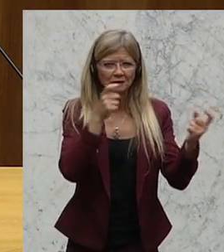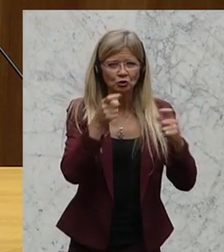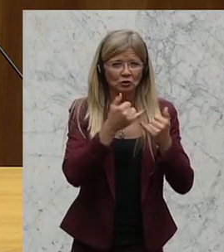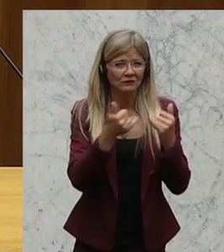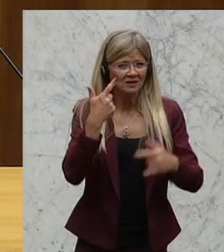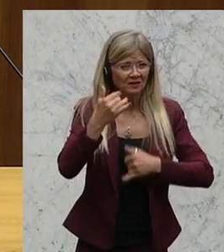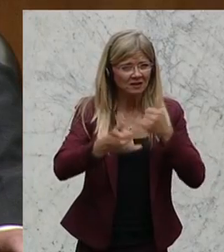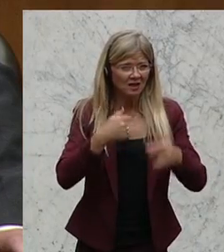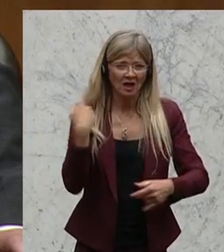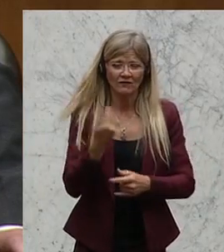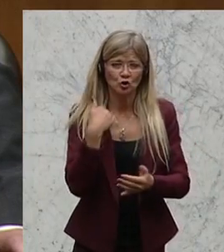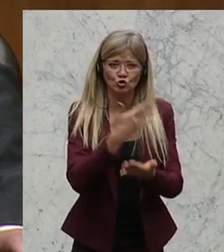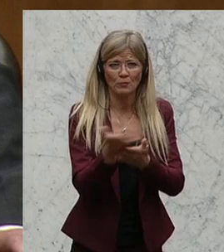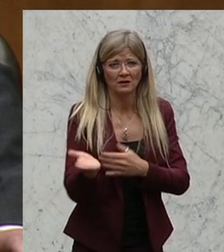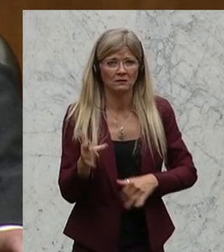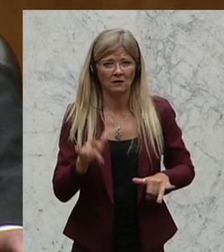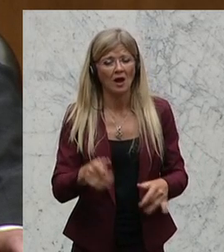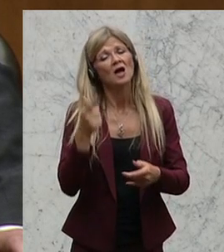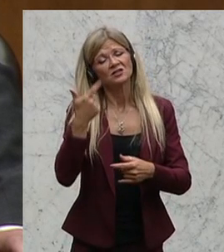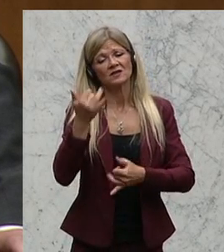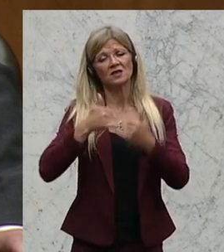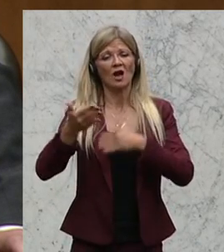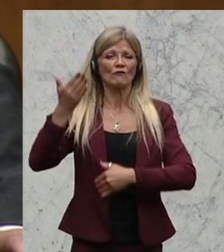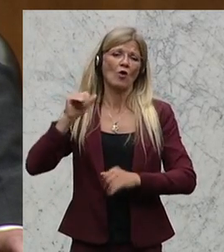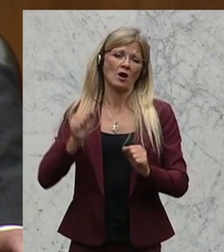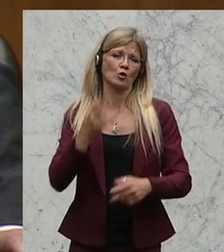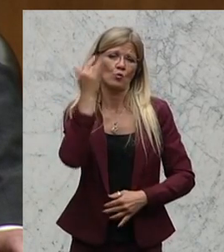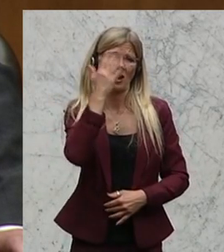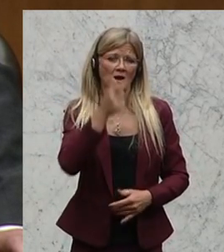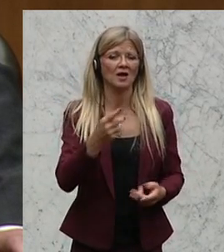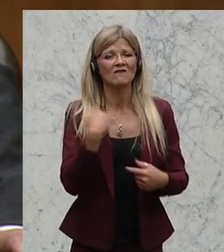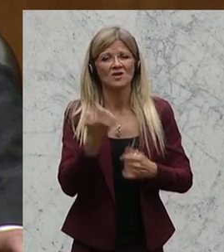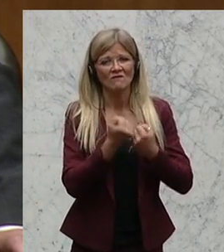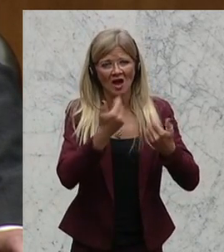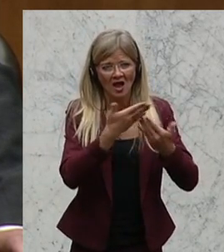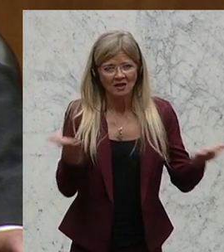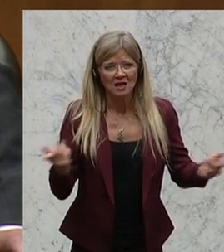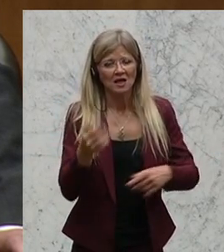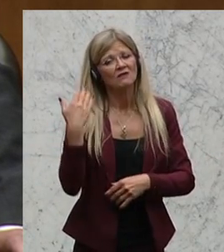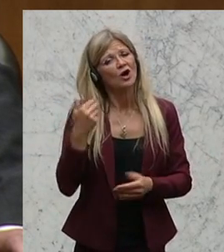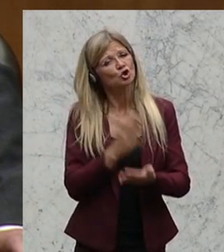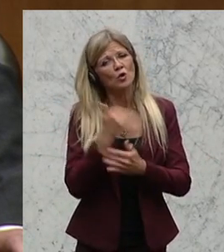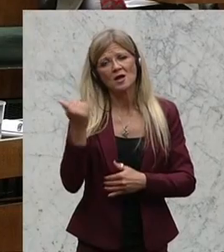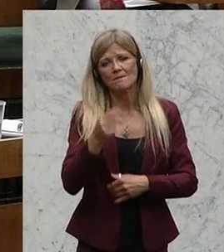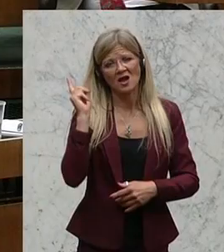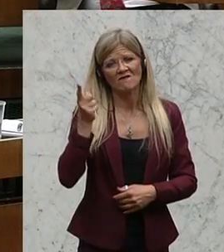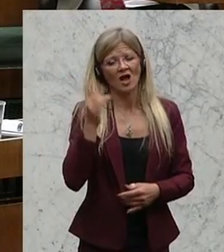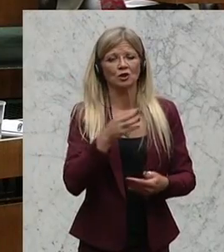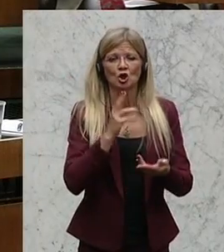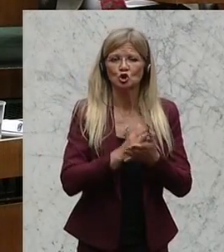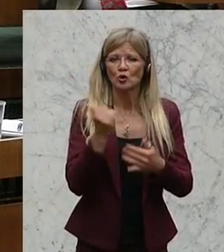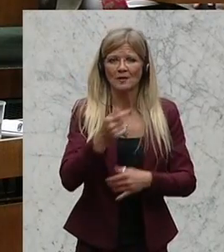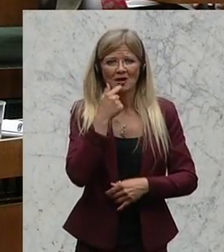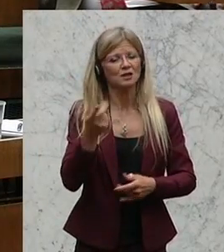um 20 Jahre zu spät diese führen, weil das hätte man vor 20 Jahren schon uns überlegen können. Wir Freiheitlichen haben das immer schon davor gewarnt, dass es